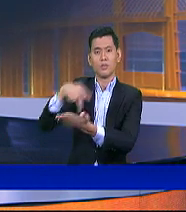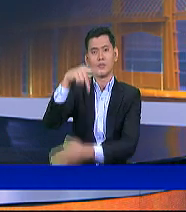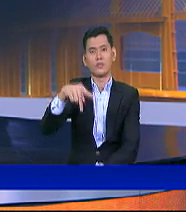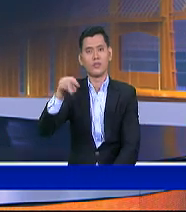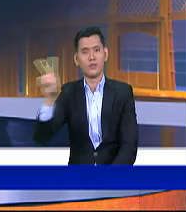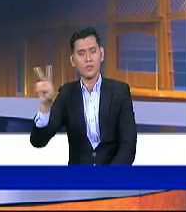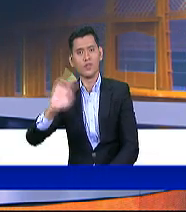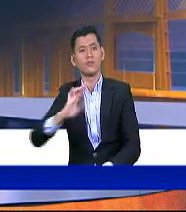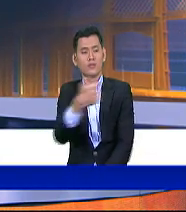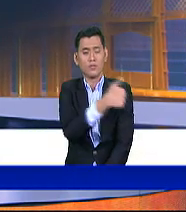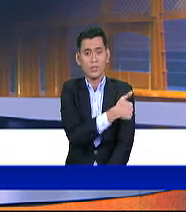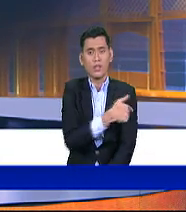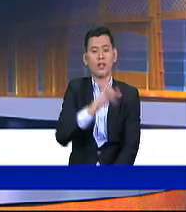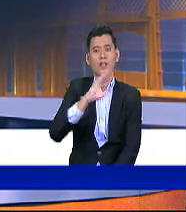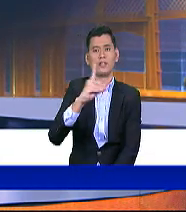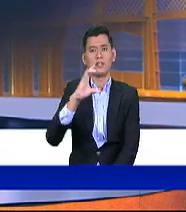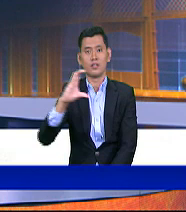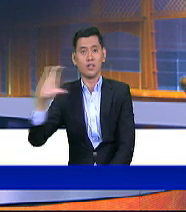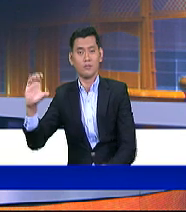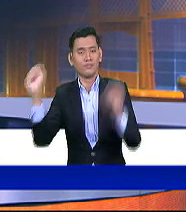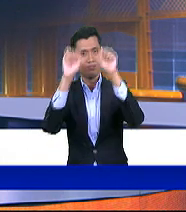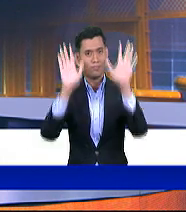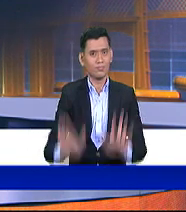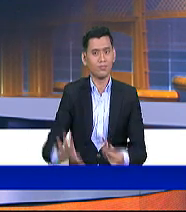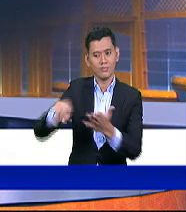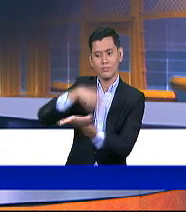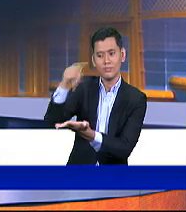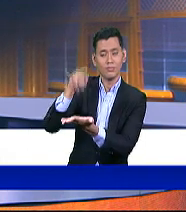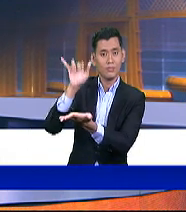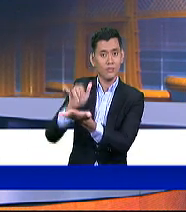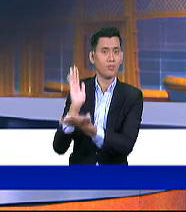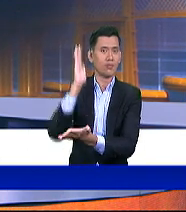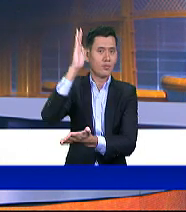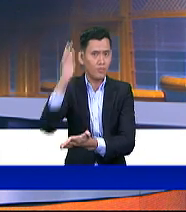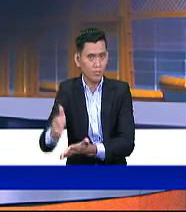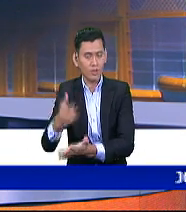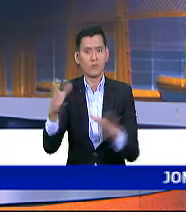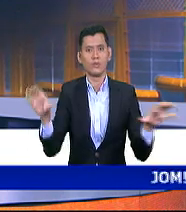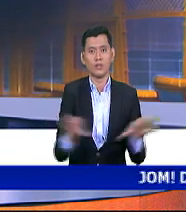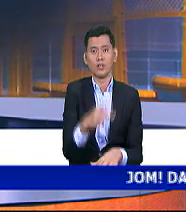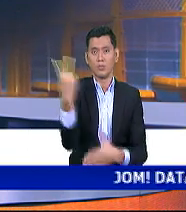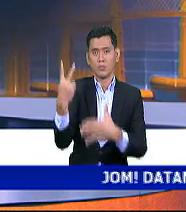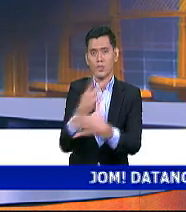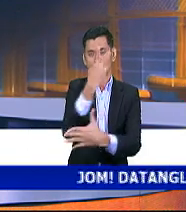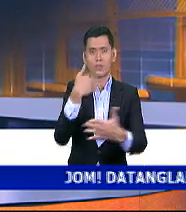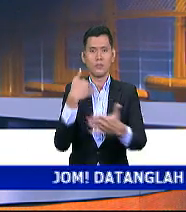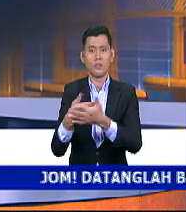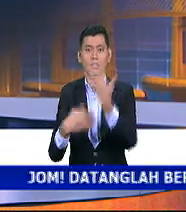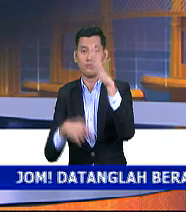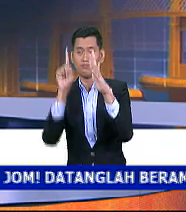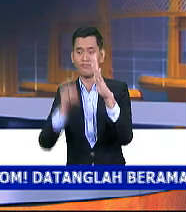Ideal Convention Center IDCC Shah Alam. PPV itu akan beroperasi selama 2 bulan sehingga 15 Mac